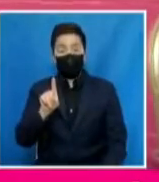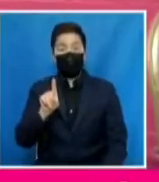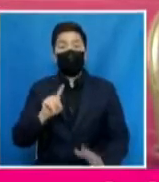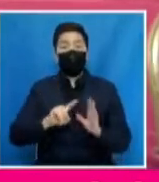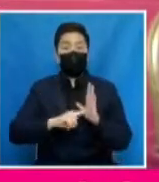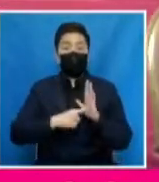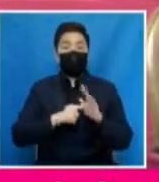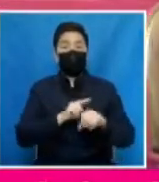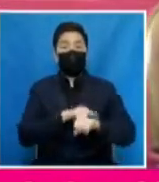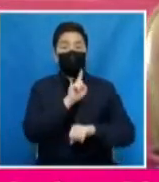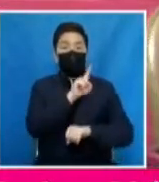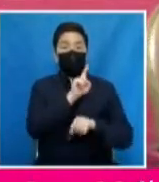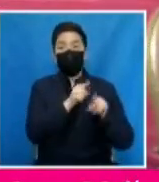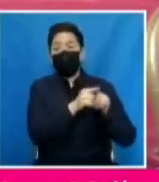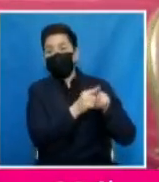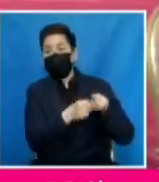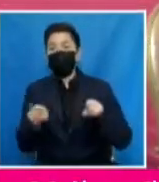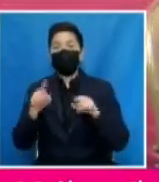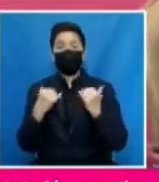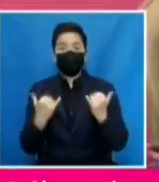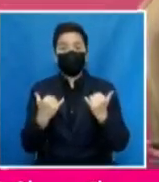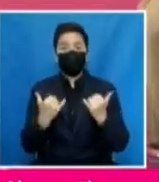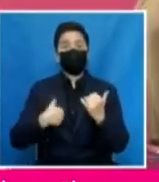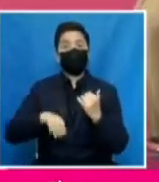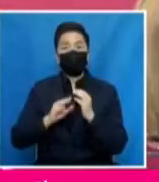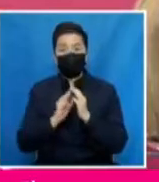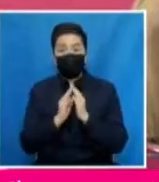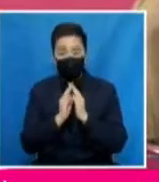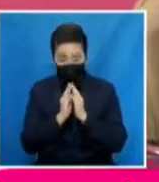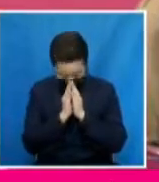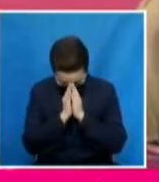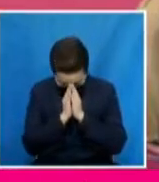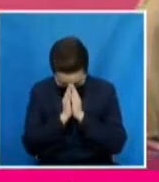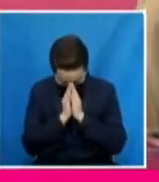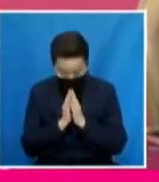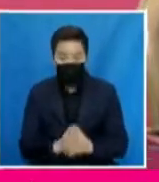ตั้งแต่เวลา 13:00 นเป็นต้นไปสวัสดีค่ะ